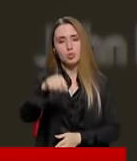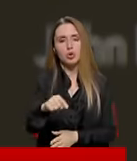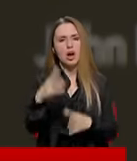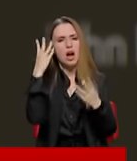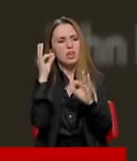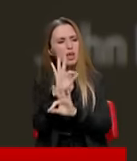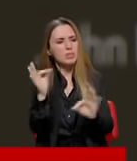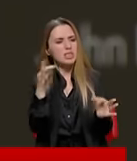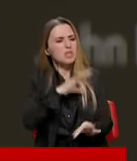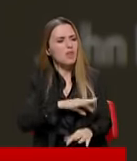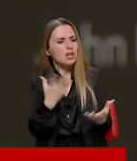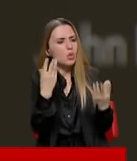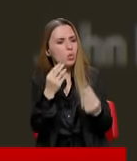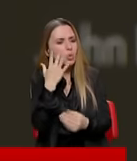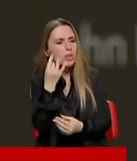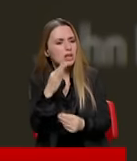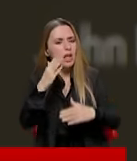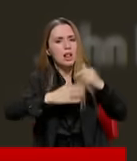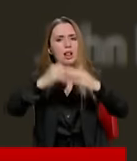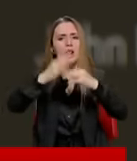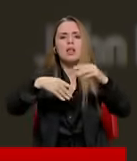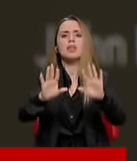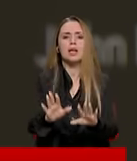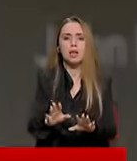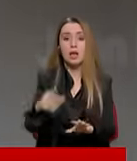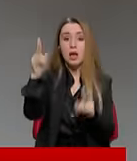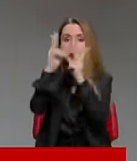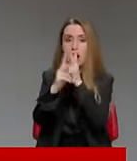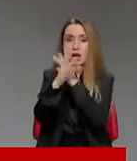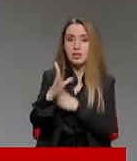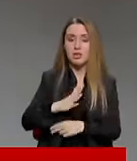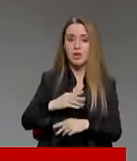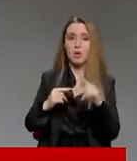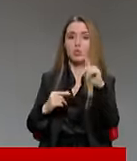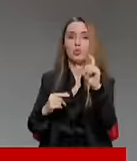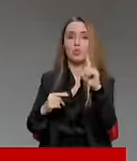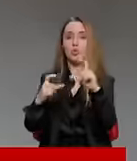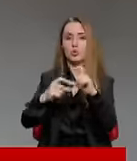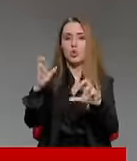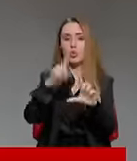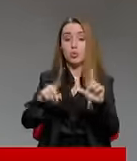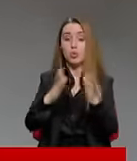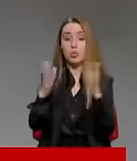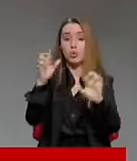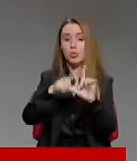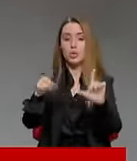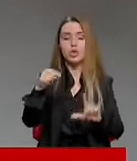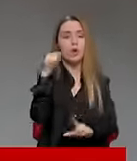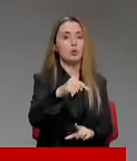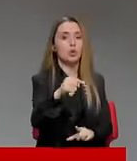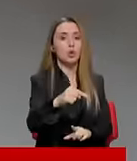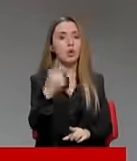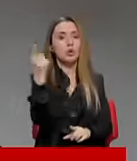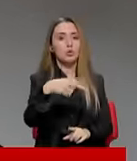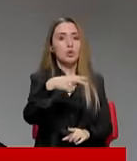işe yaradığı belli olmayan yapılar binalar değil bir de hayaliniz var Ulus projesi Evet Ulus'ta en büyük projelerinden birisi Ulus